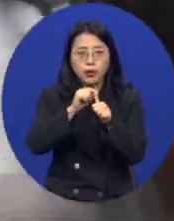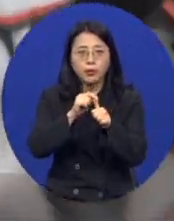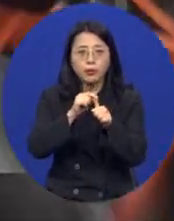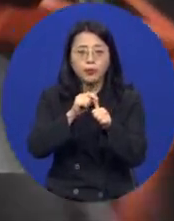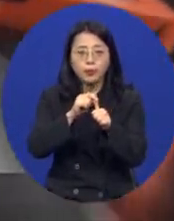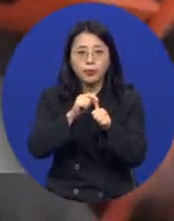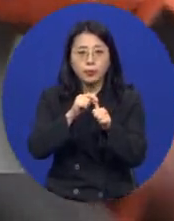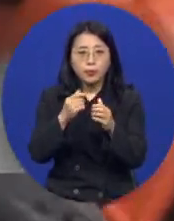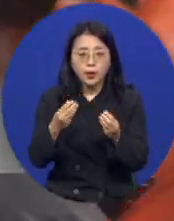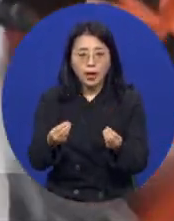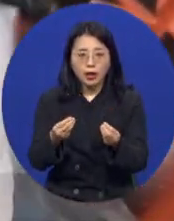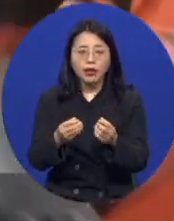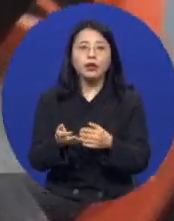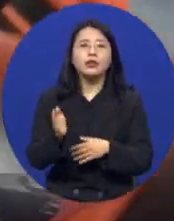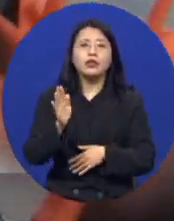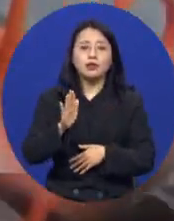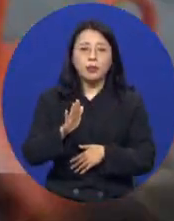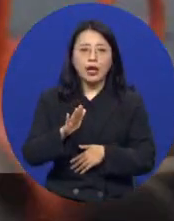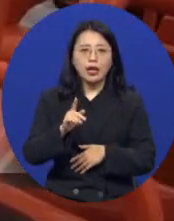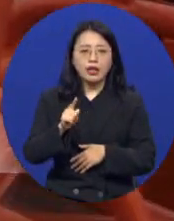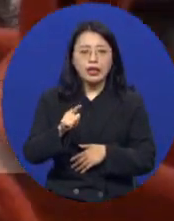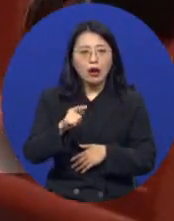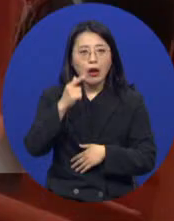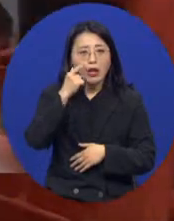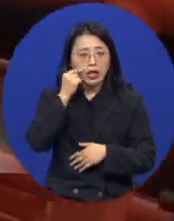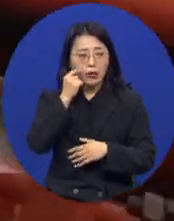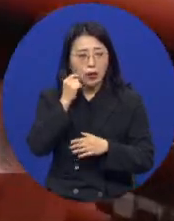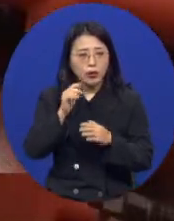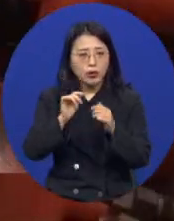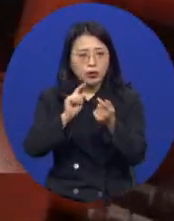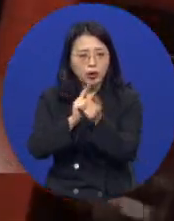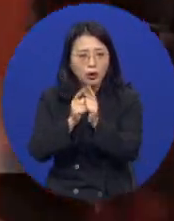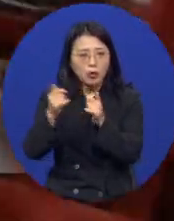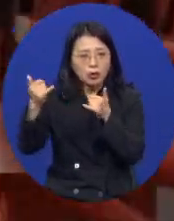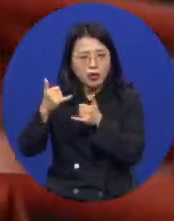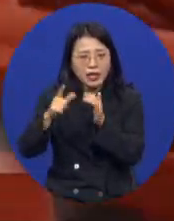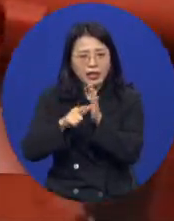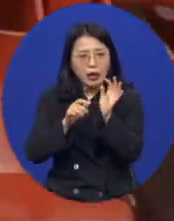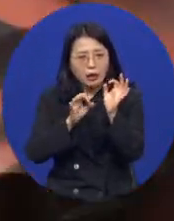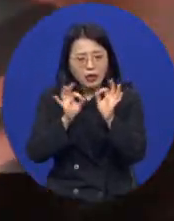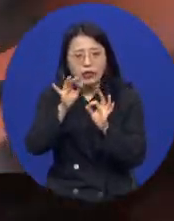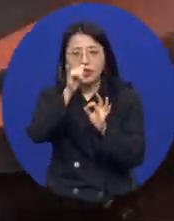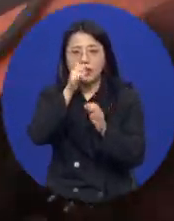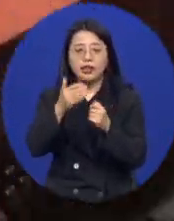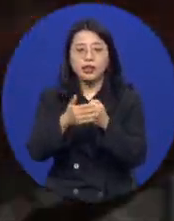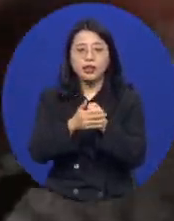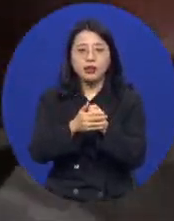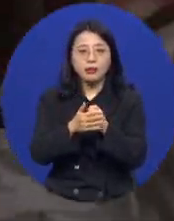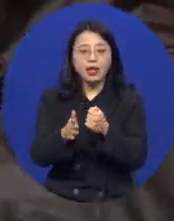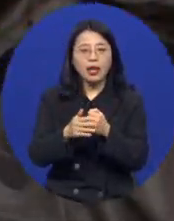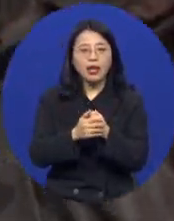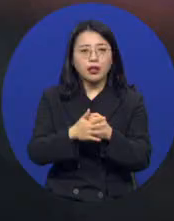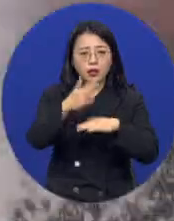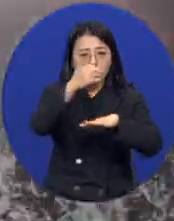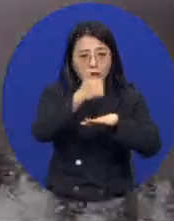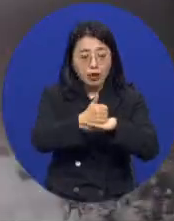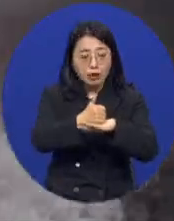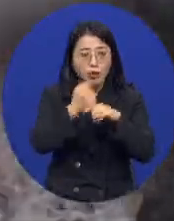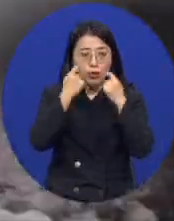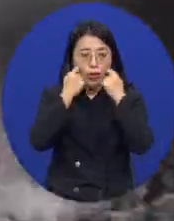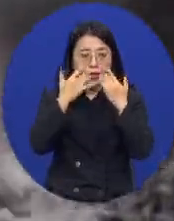것으로 알려졌지만 해경은 일본과의 구조인원 통보 오류로 전달이 잘못됐다며 최종